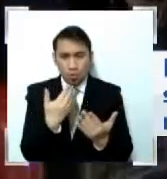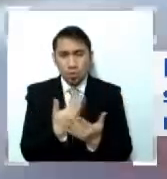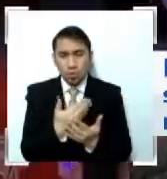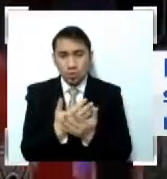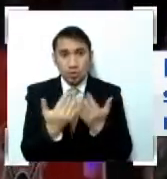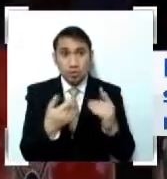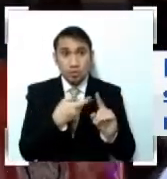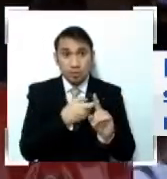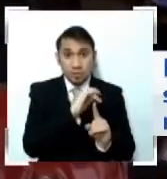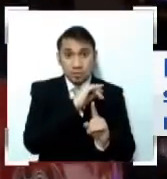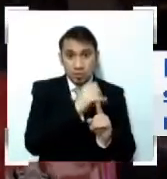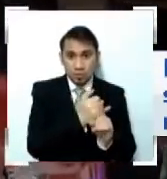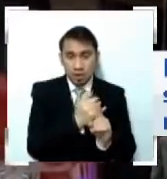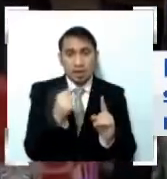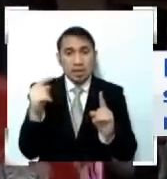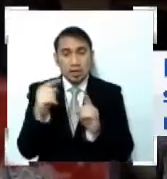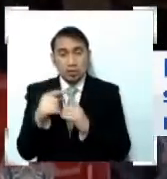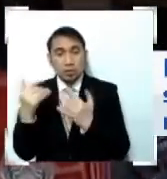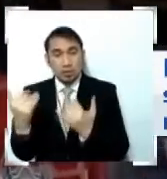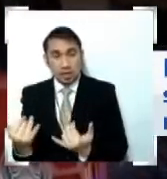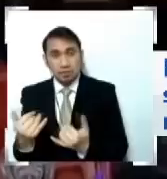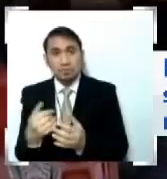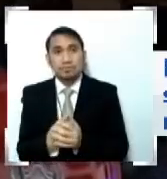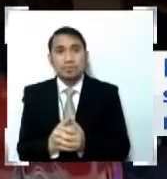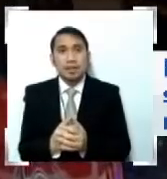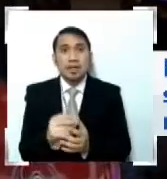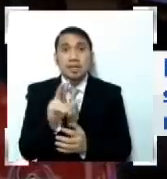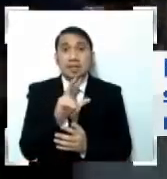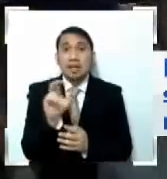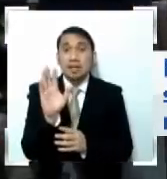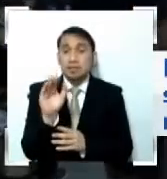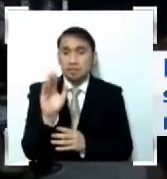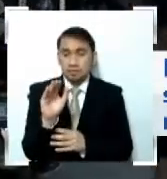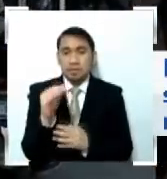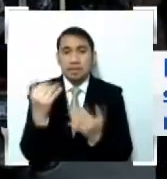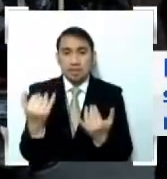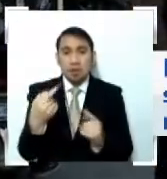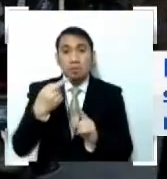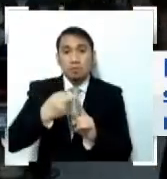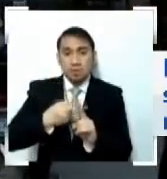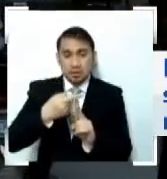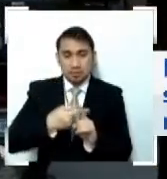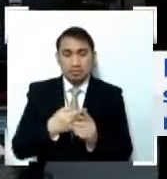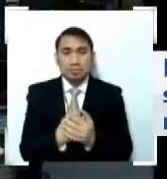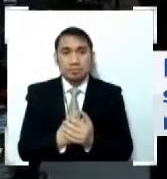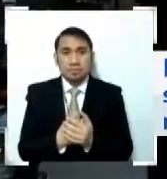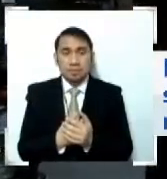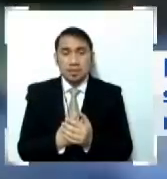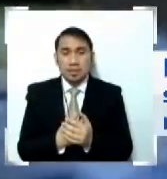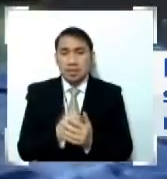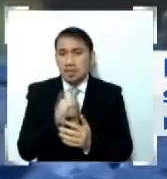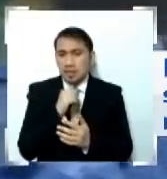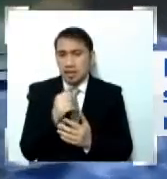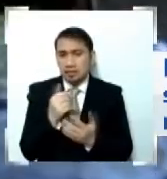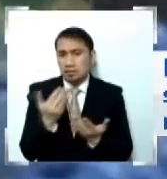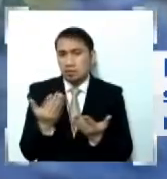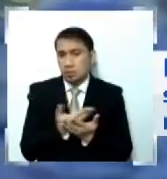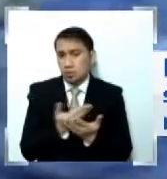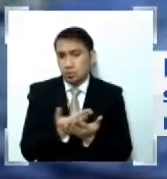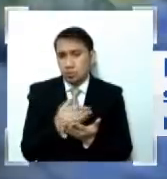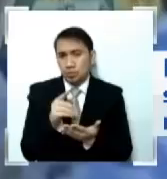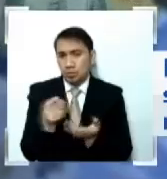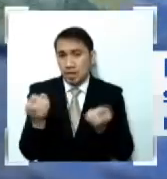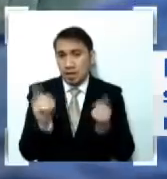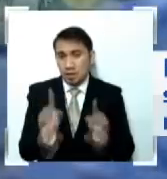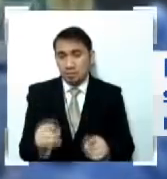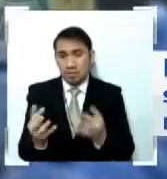araw. 315 dyan nangyari lamang ngayong buwan. Hindi na bago sa Paseco compound ang sunog na naitatala kada